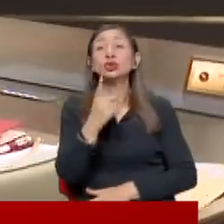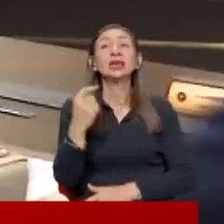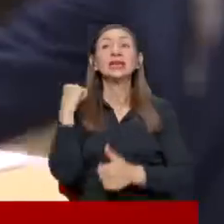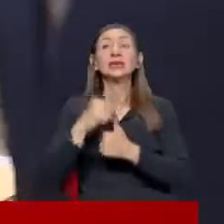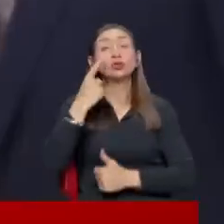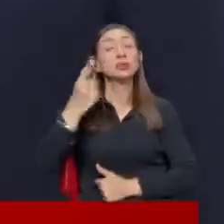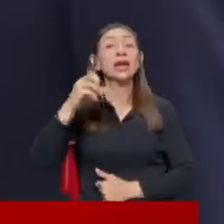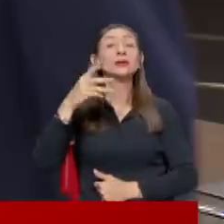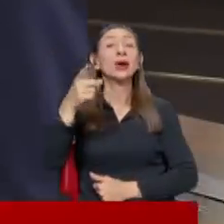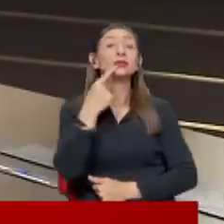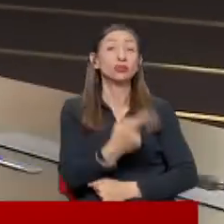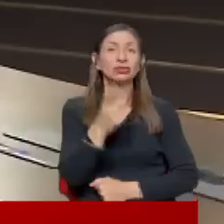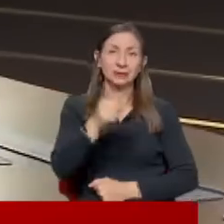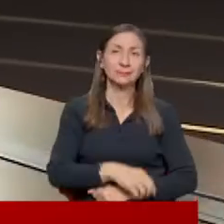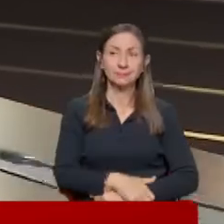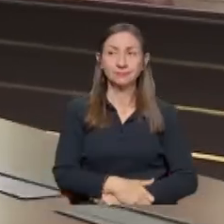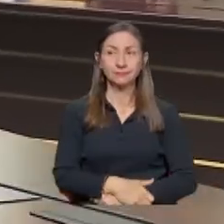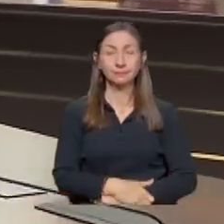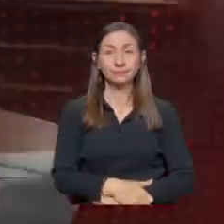yine Cumhurbaşkanı Erdoğan söyleyecek.